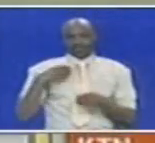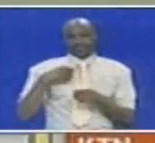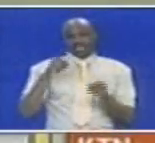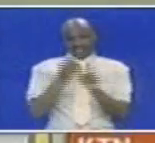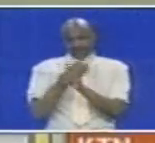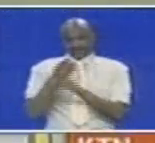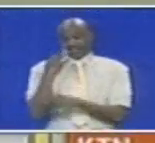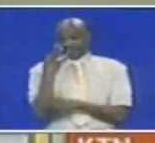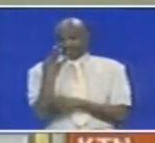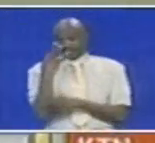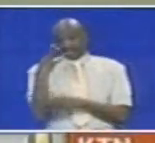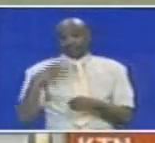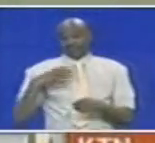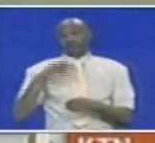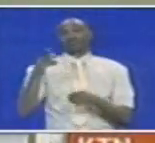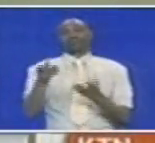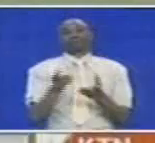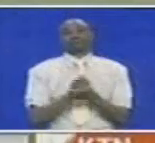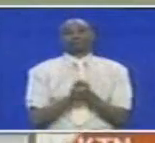William Uko na Daniel Musinga.